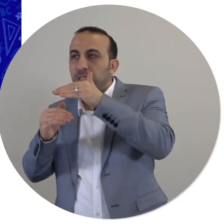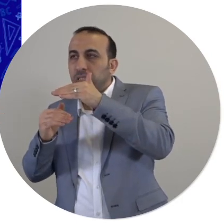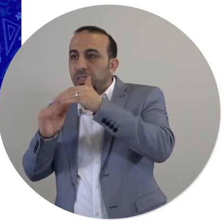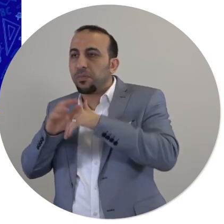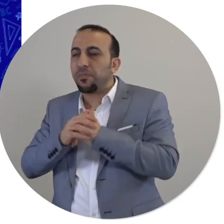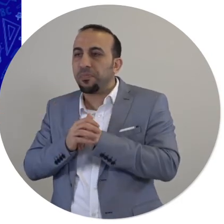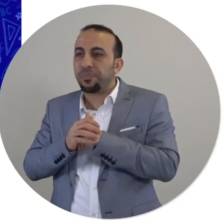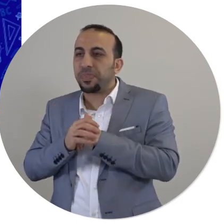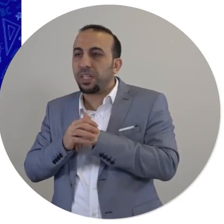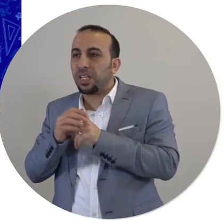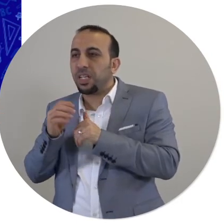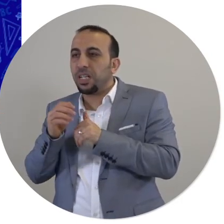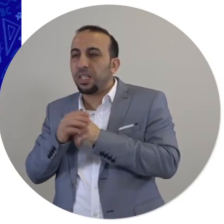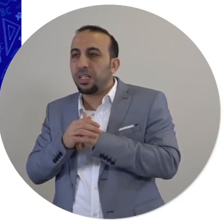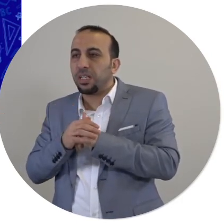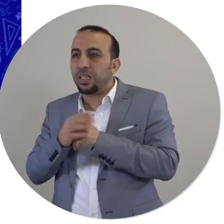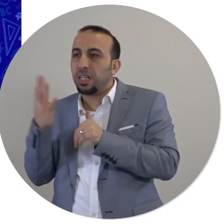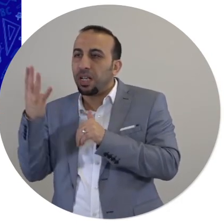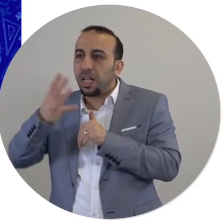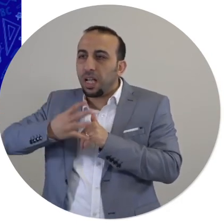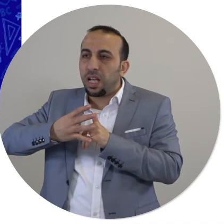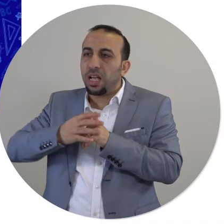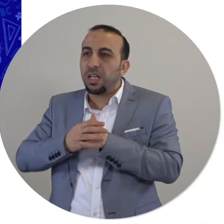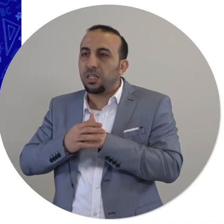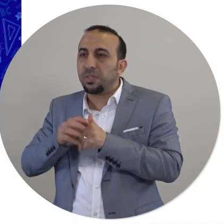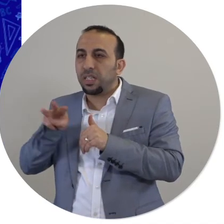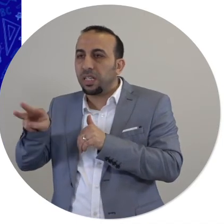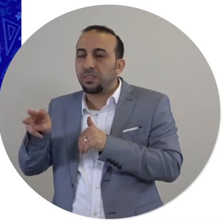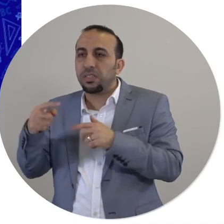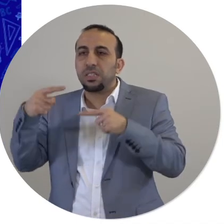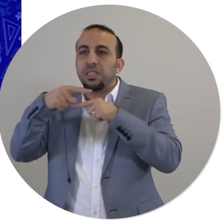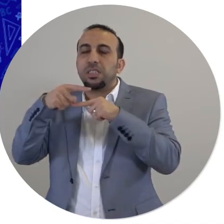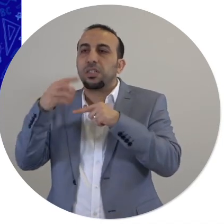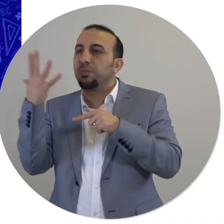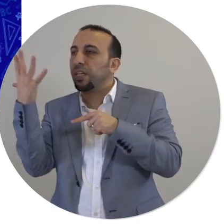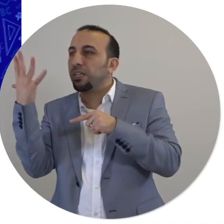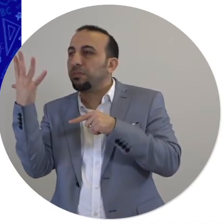50، ومدلول القانون نسمة لكل كيلومتر مربع.